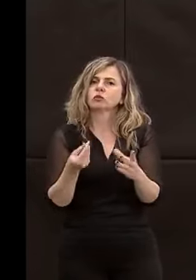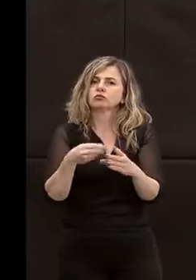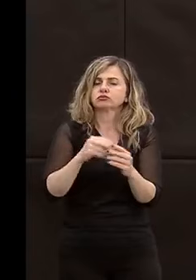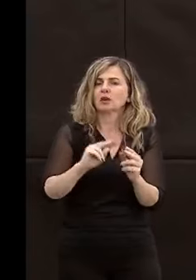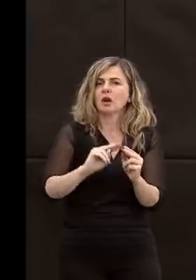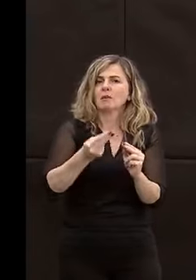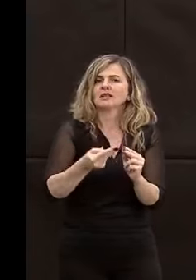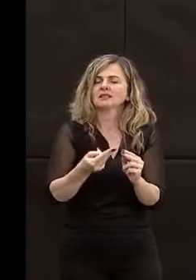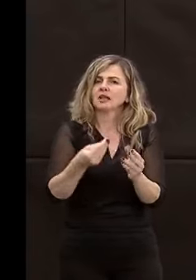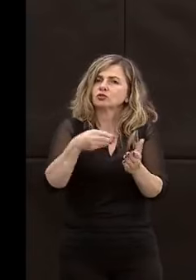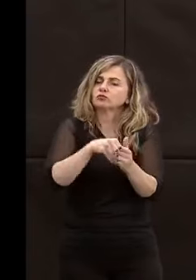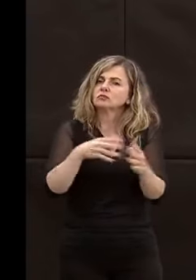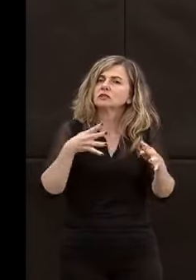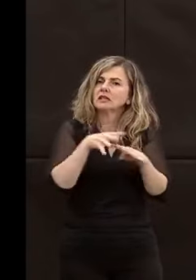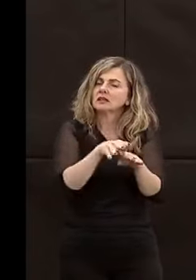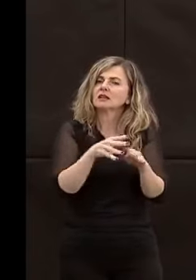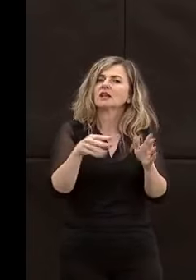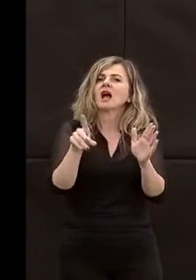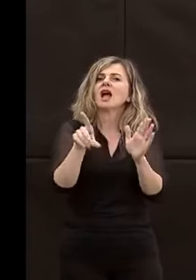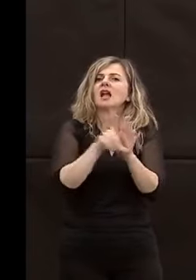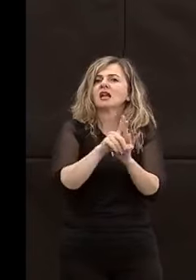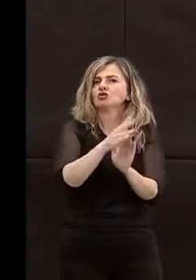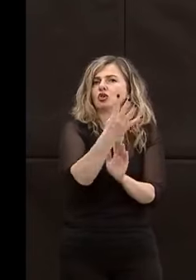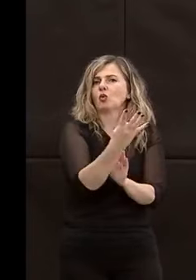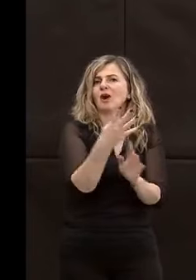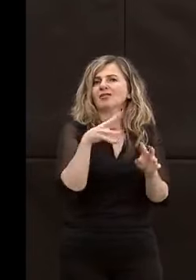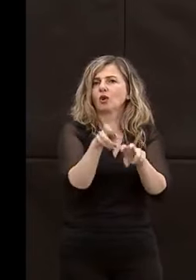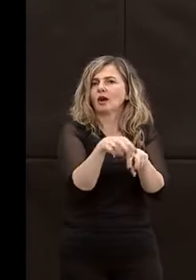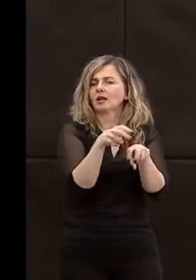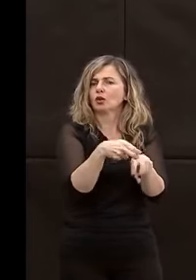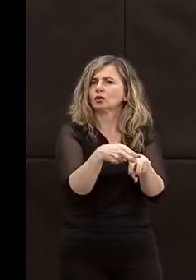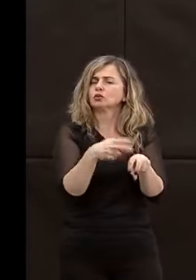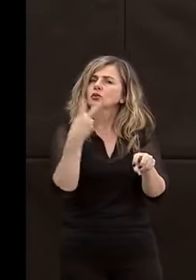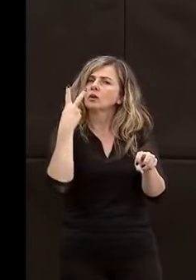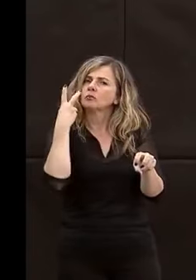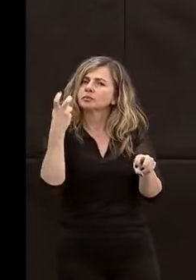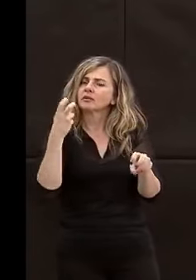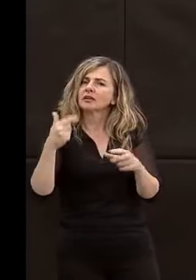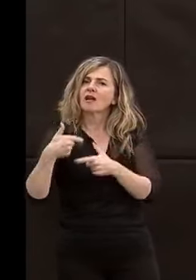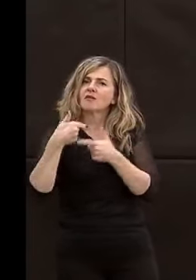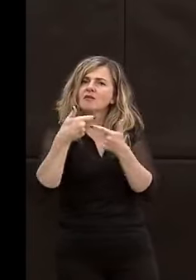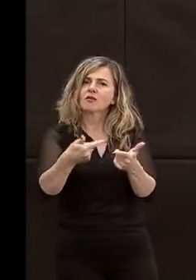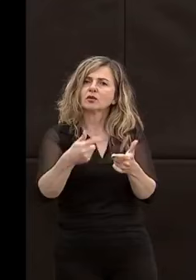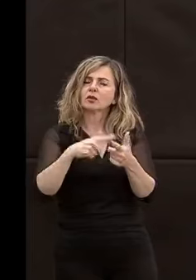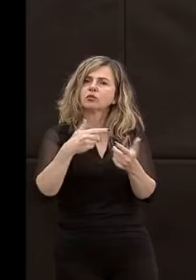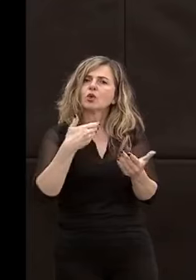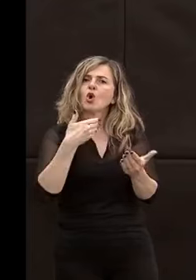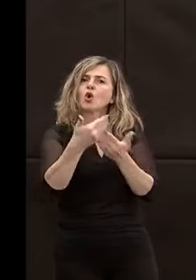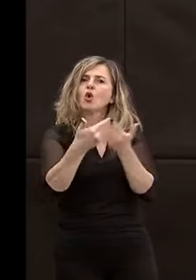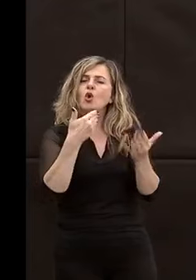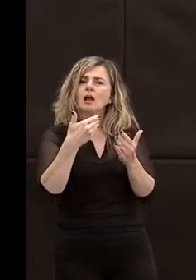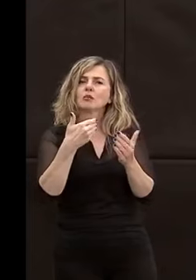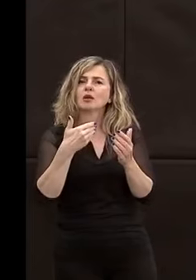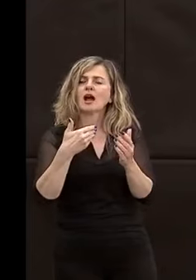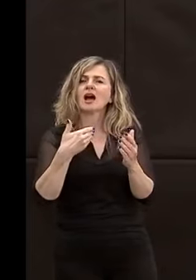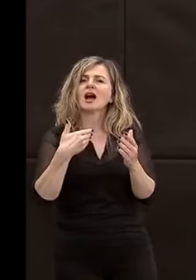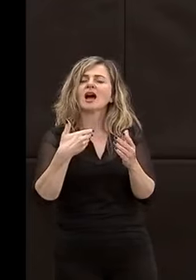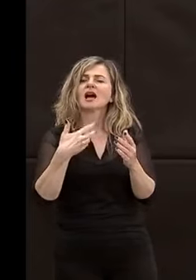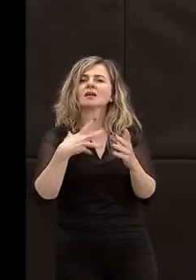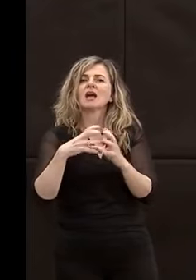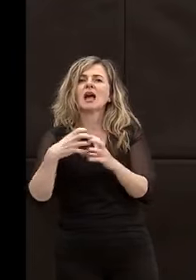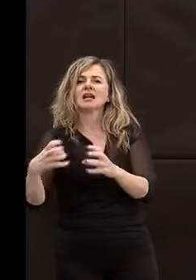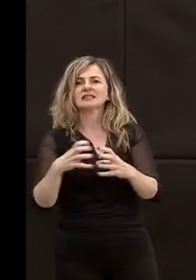integra la legge dell'agricoltura alla legge 4 dove si prevede la il favori mento e la collaborazione tra imprese al fine di produrre